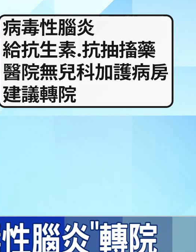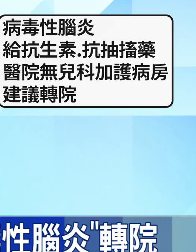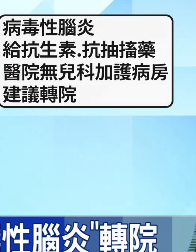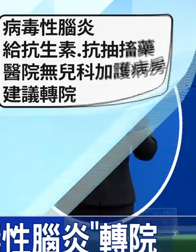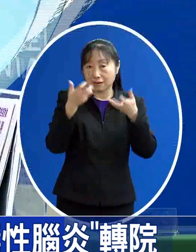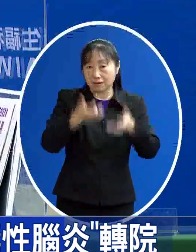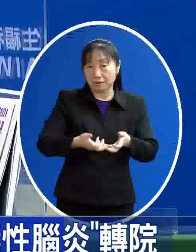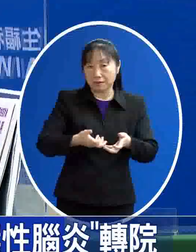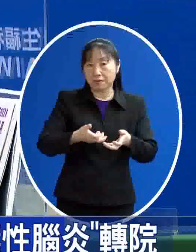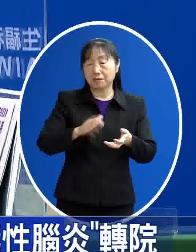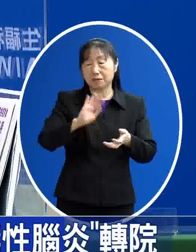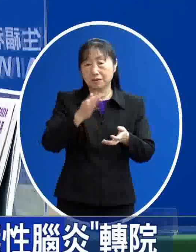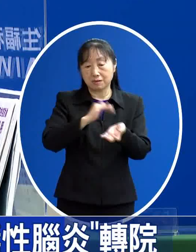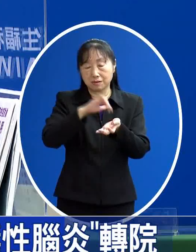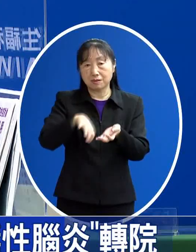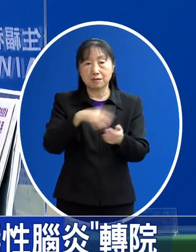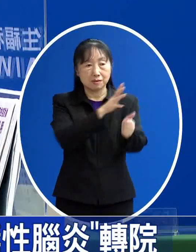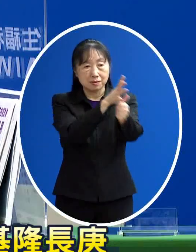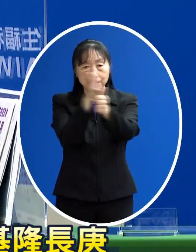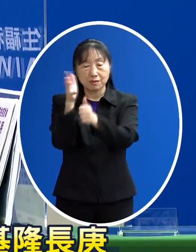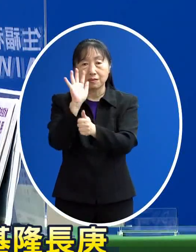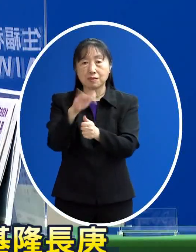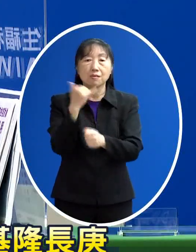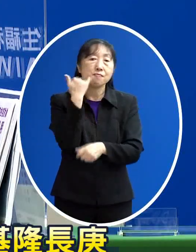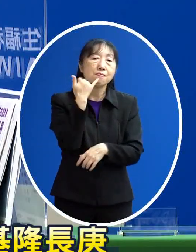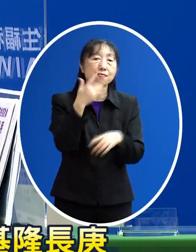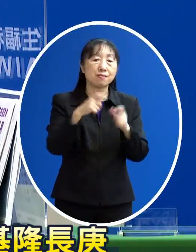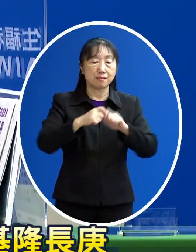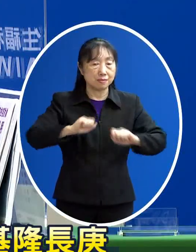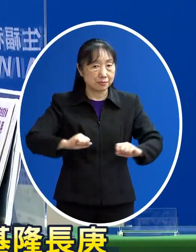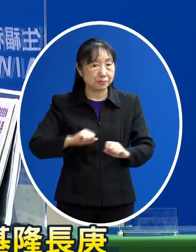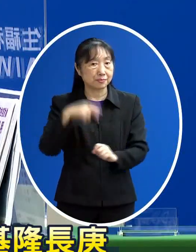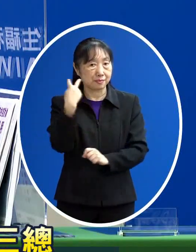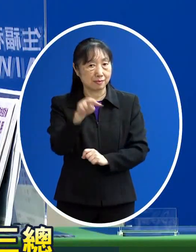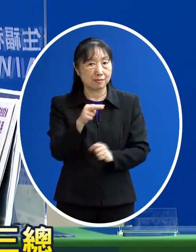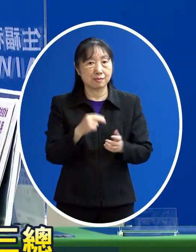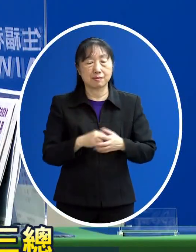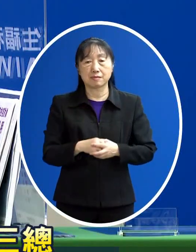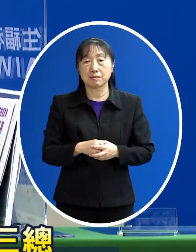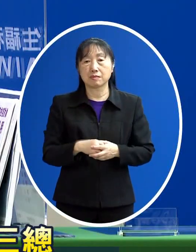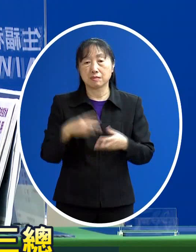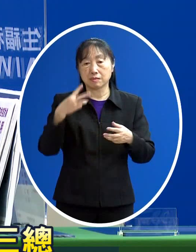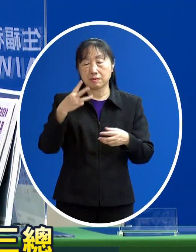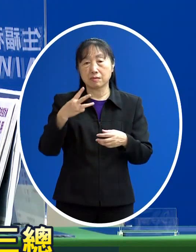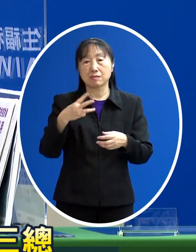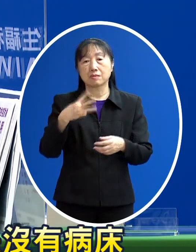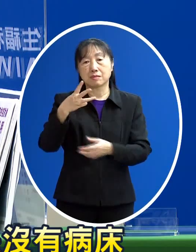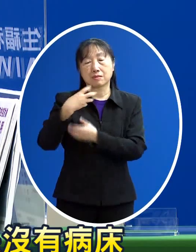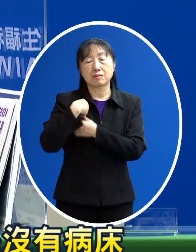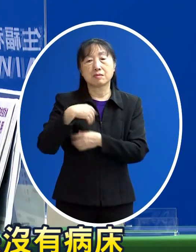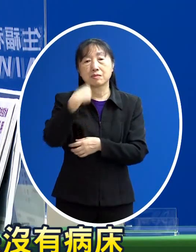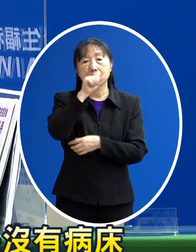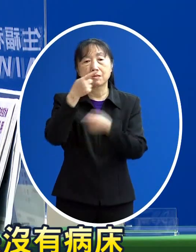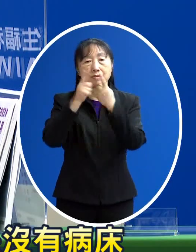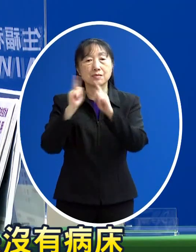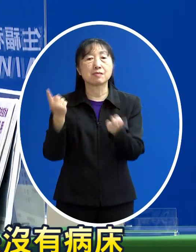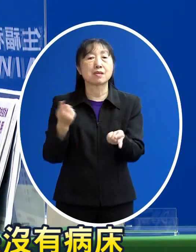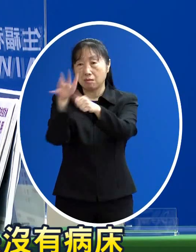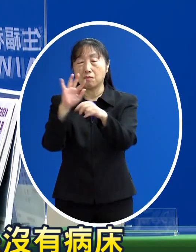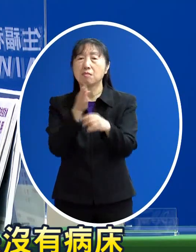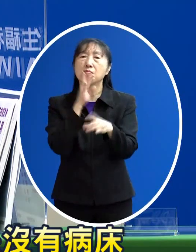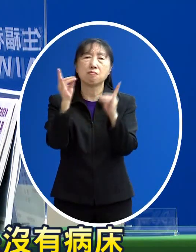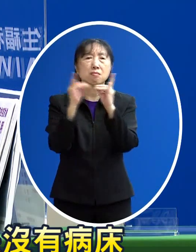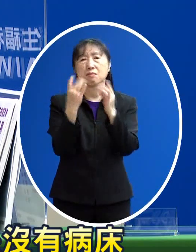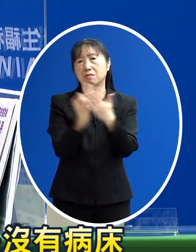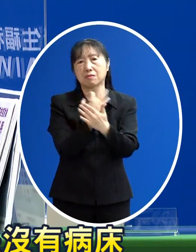到却一连碰壁。 卫生局有询问过这个基隆长庚，也有询问过3总台大、马偕那当时都